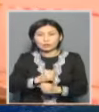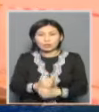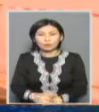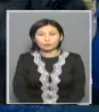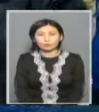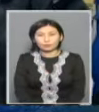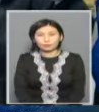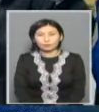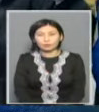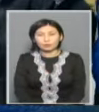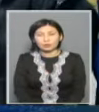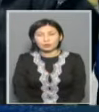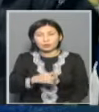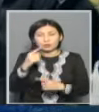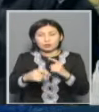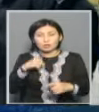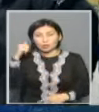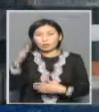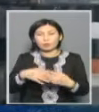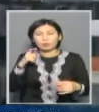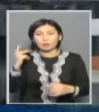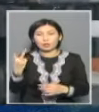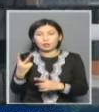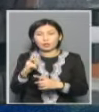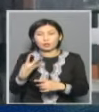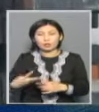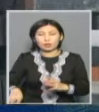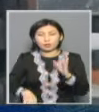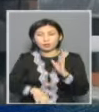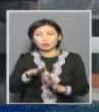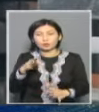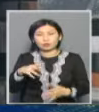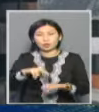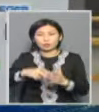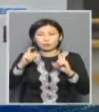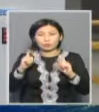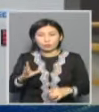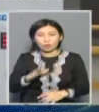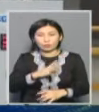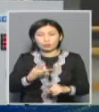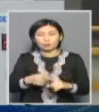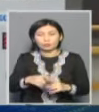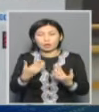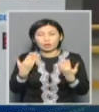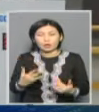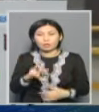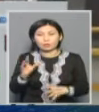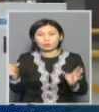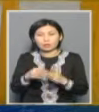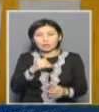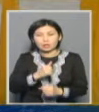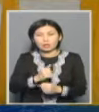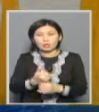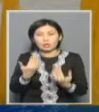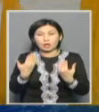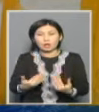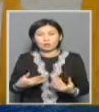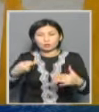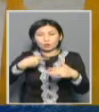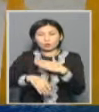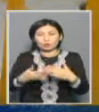етеді. Ал келер жылы мамандар санын 240-қа дейін жеткізу жоспарда бар. Болаттан жасалатын дайындамаларға әзірге ішкі